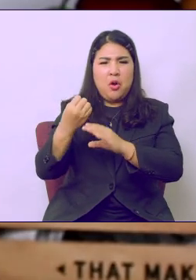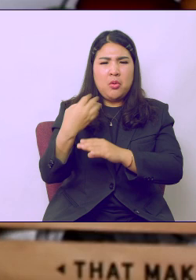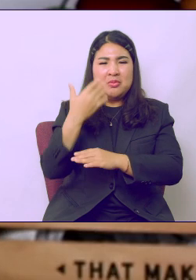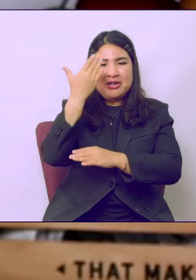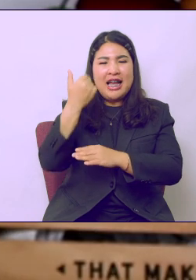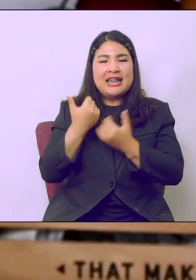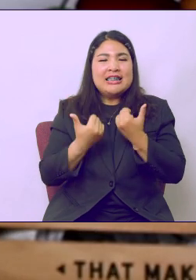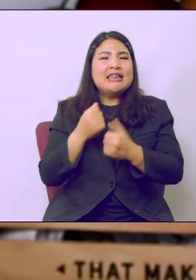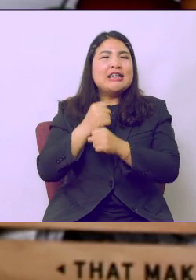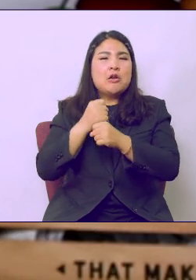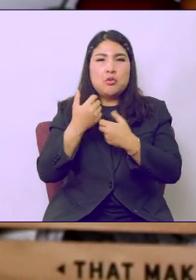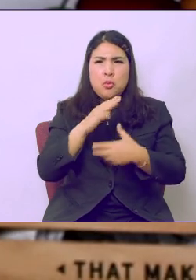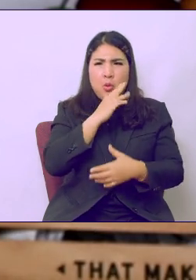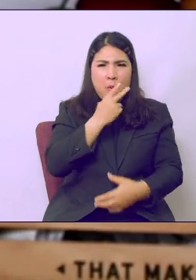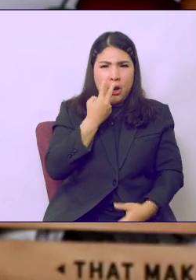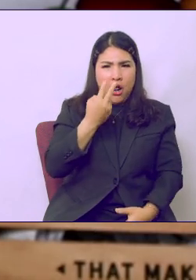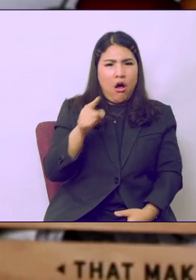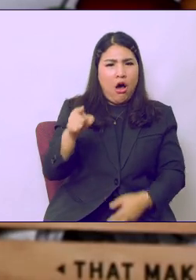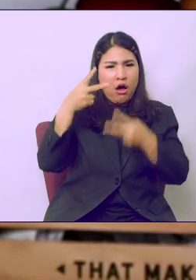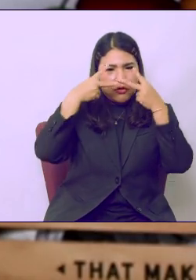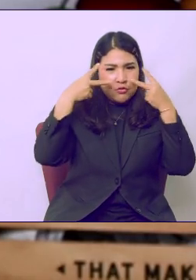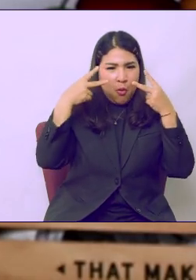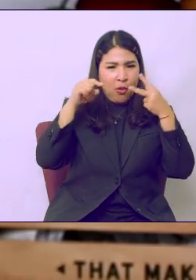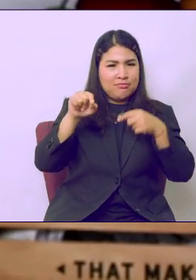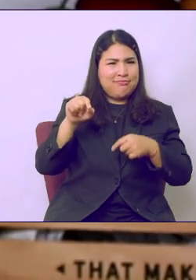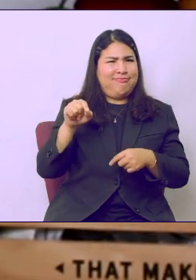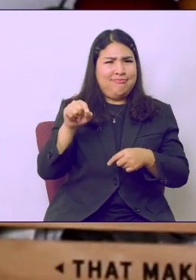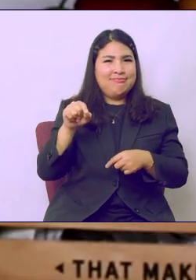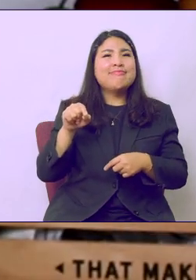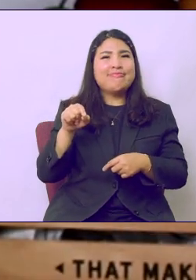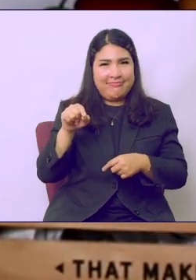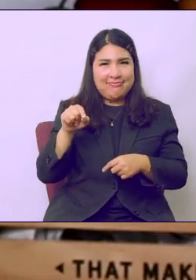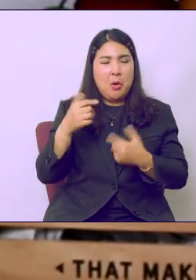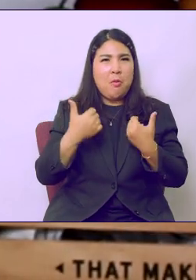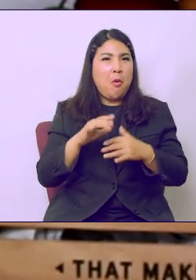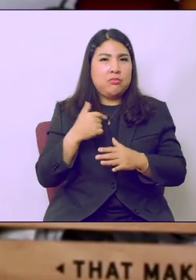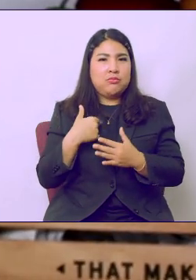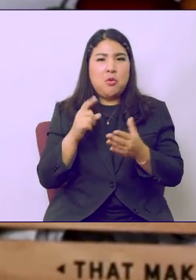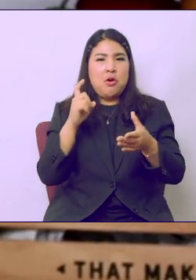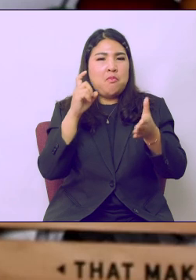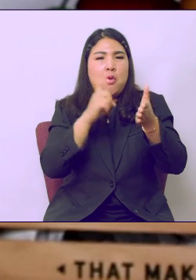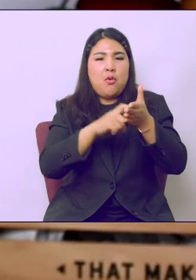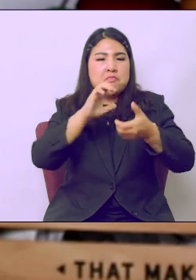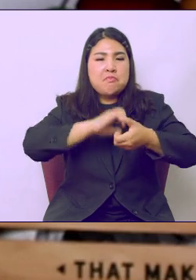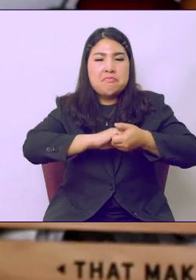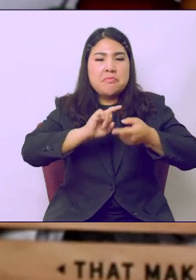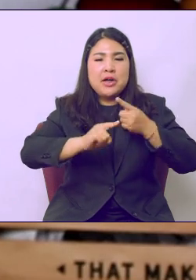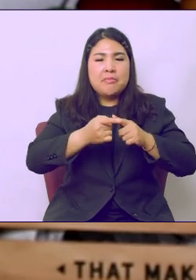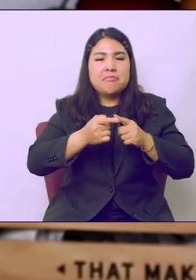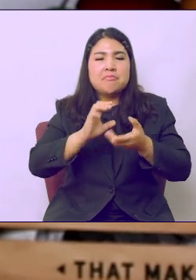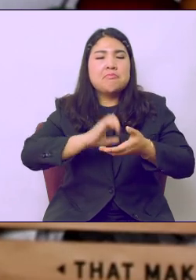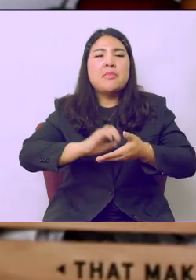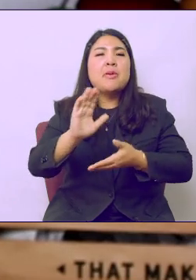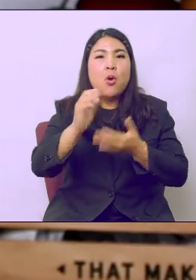งั้นเดี๋ยวผมเดี๋ยวเป็นเป็นมิตรมิตรอาชีพผมก็จะไม่ได้รับนะครับพิมพ์บอกนิดนึงนะ